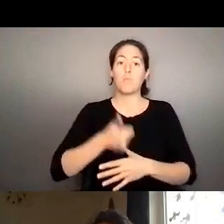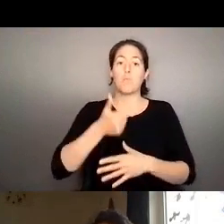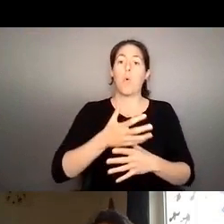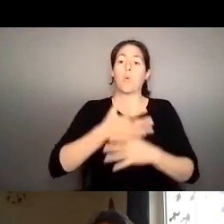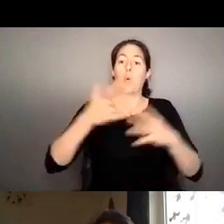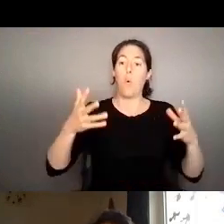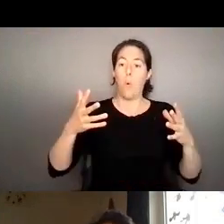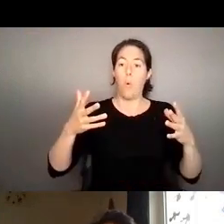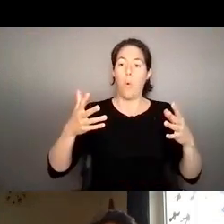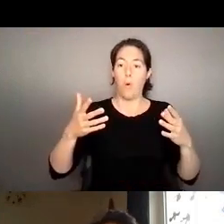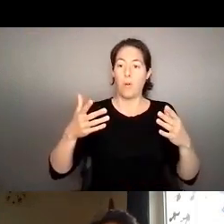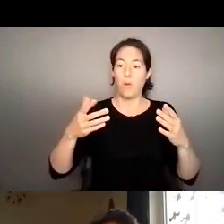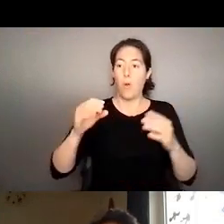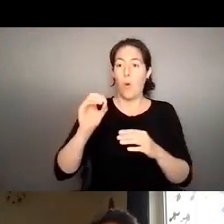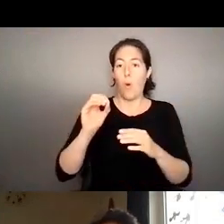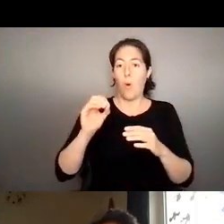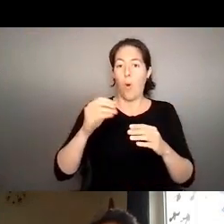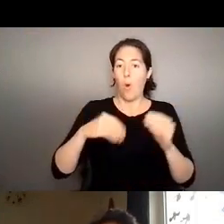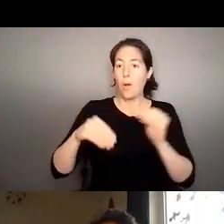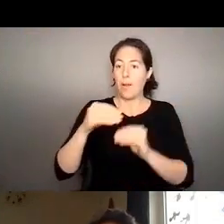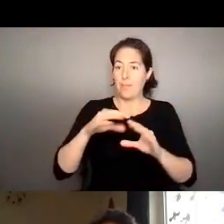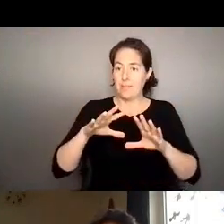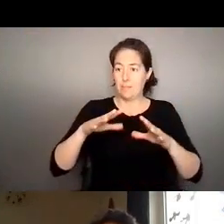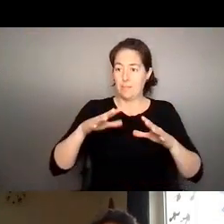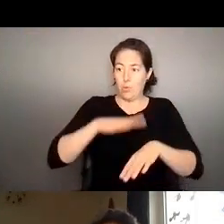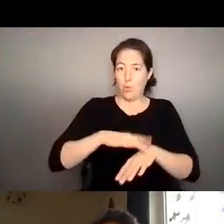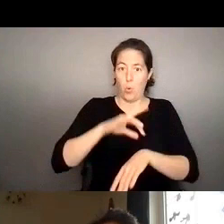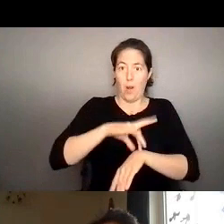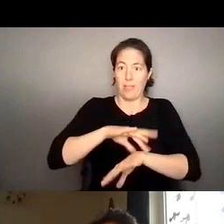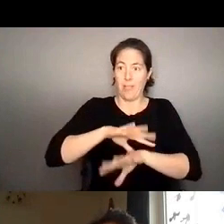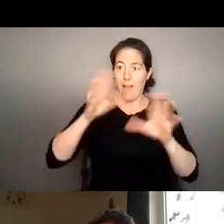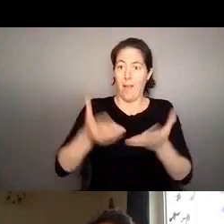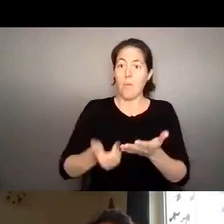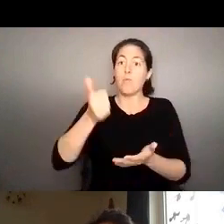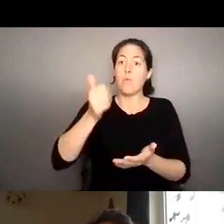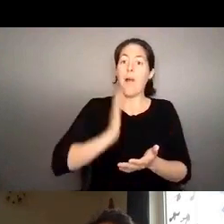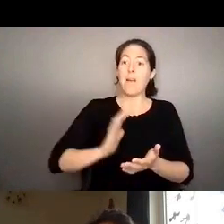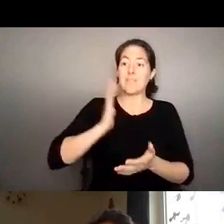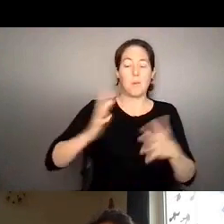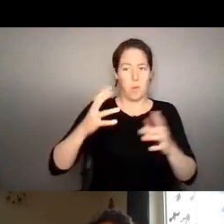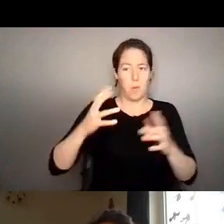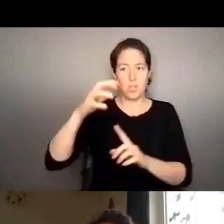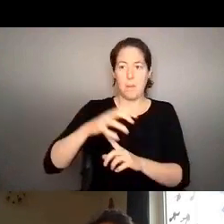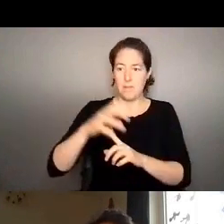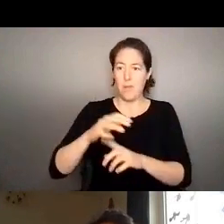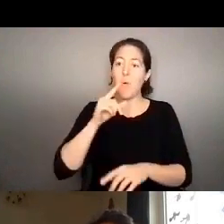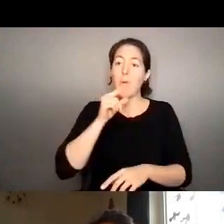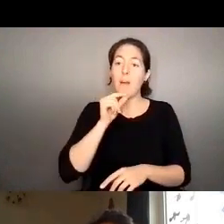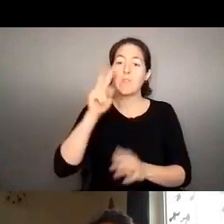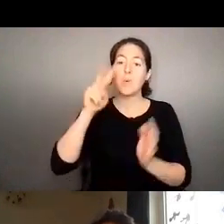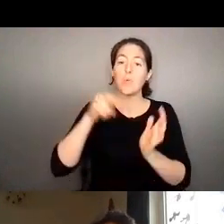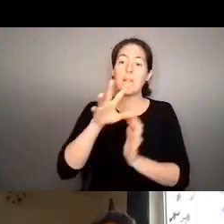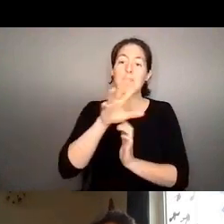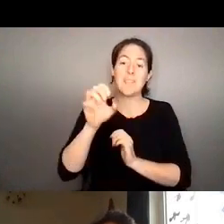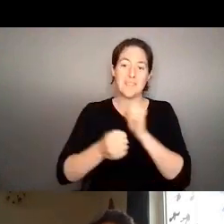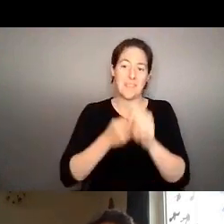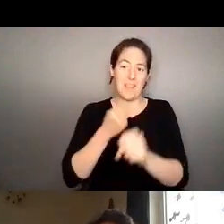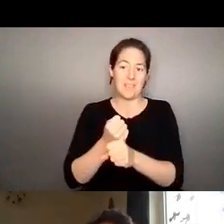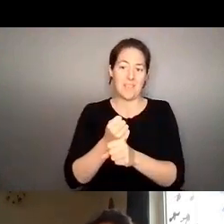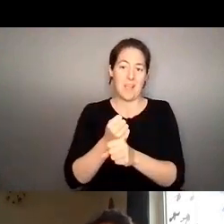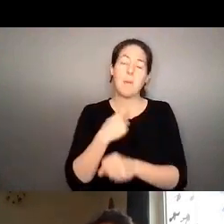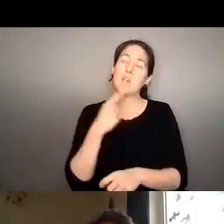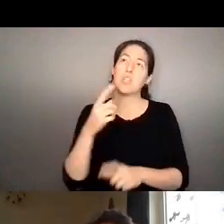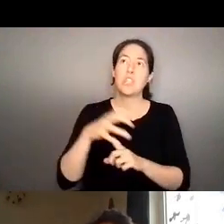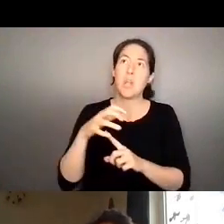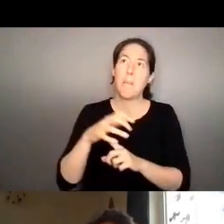la Terre présentement, qui est aussi un des plus anciens. C'est un champignon qui a 2500 ans. En fait, j'ai dit